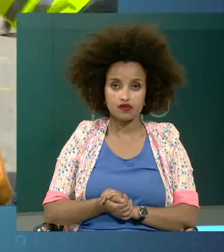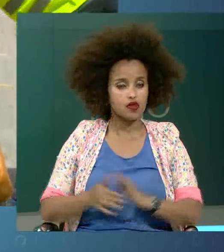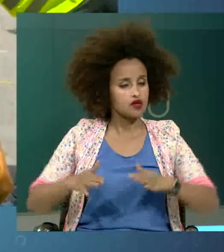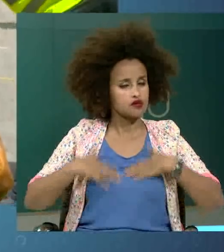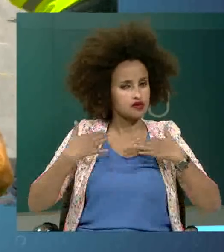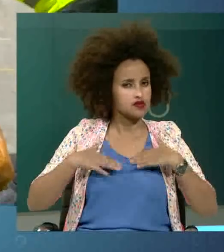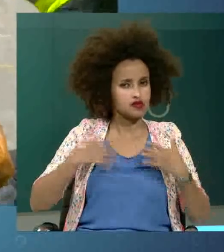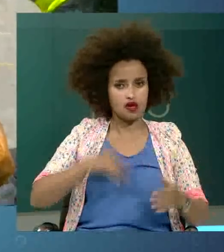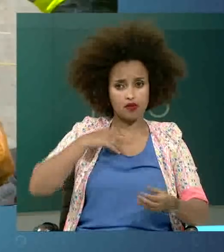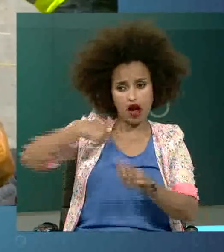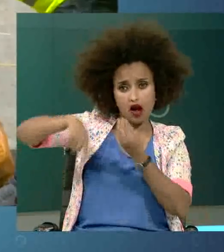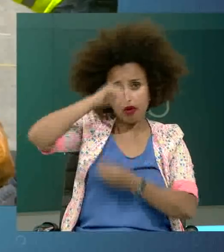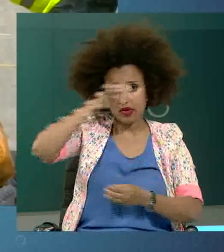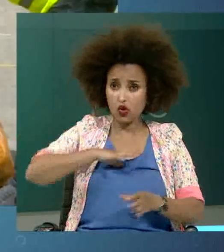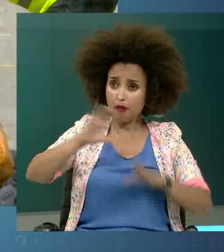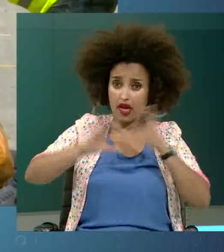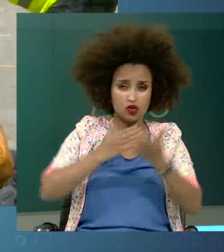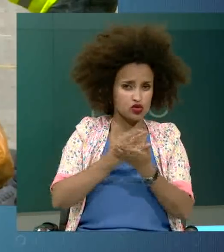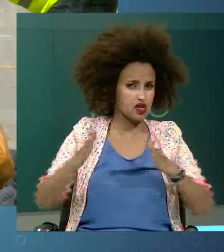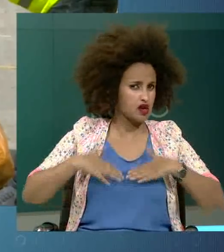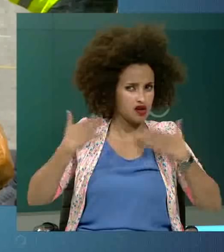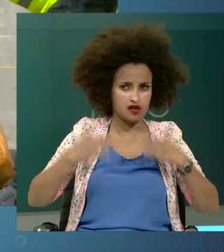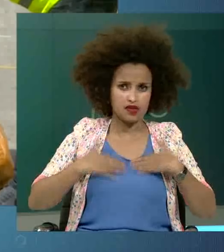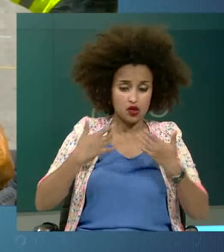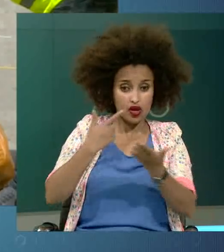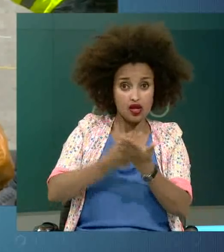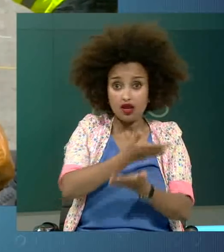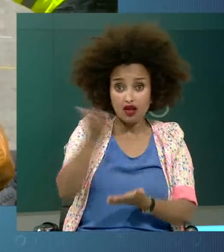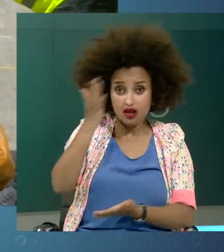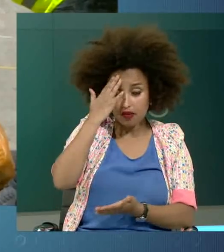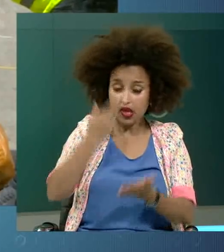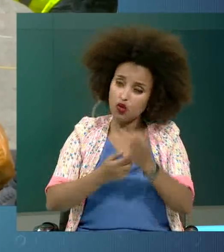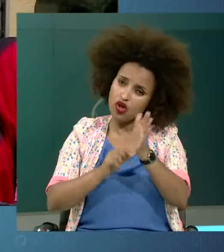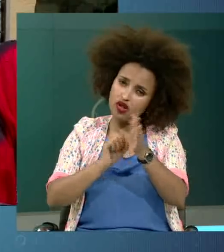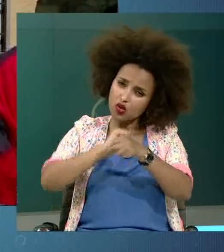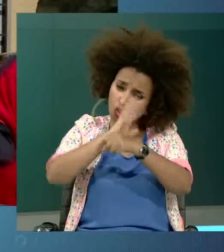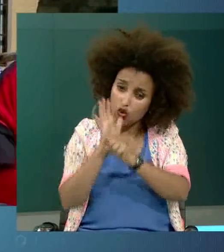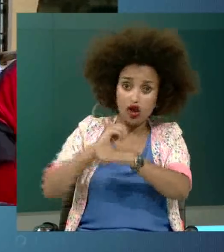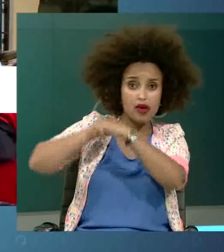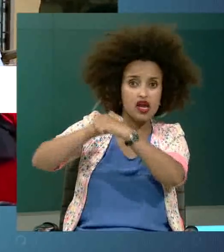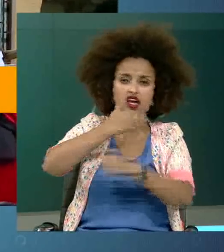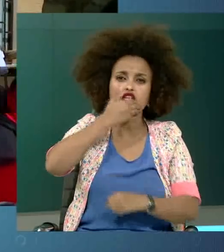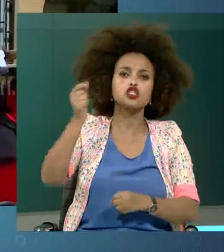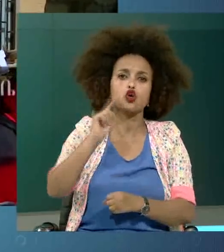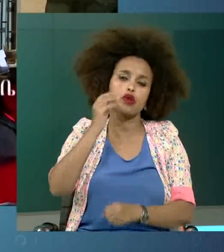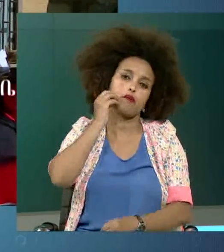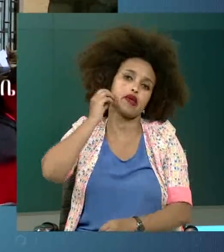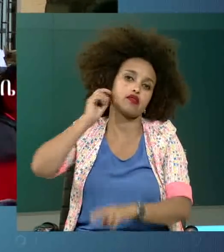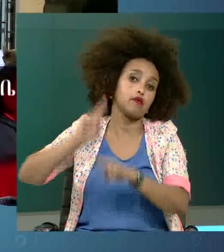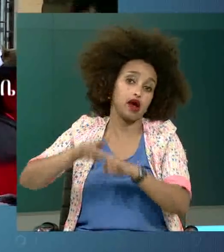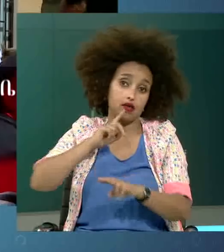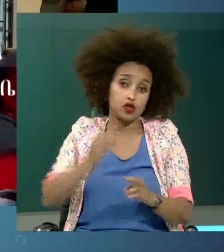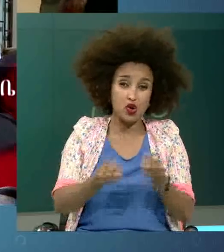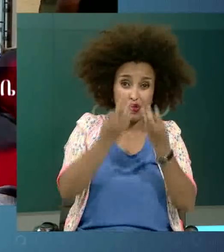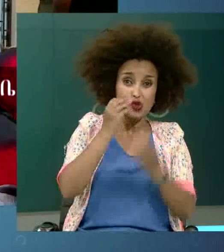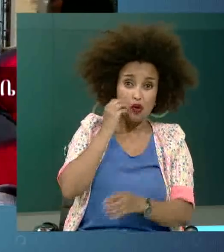አስደሳች ነው የሰፈር ልጆች ያደረጉ ያሉት ነገር ያው እንደምታውቀው ይሄን ቫይረስ ለመቆጣጠር ከሁሉም የተሻለው መንገድ ቤት ውስጥ መቀመጥ ነው ብዙ ደግሞ